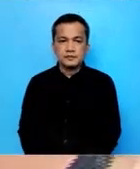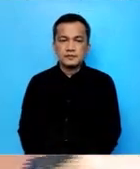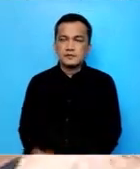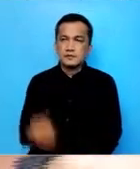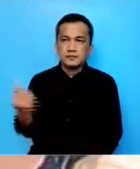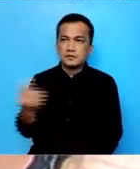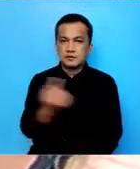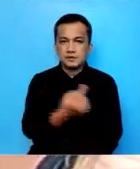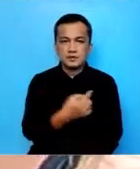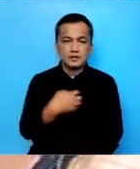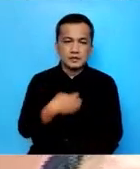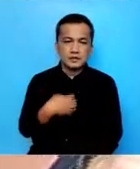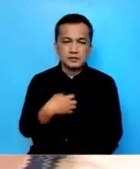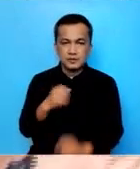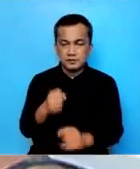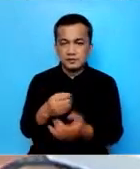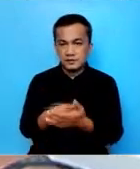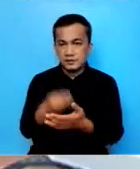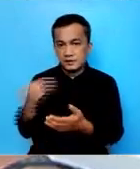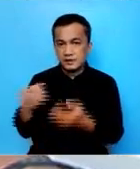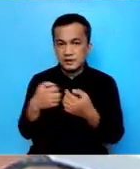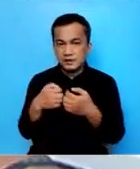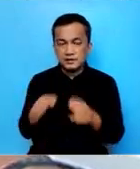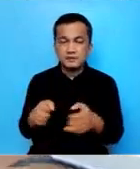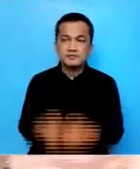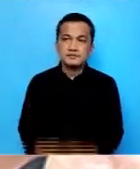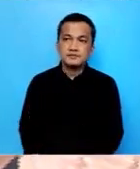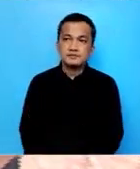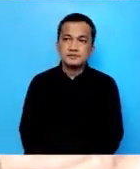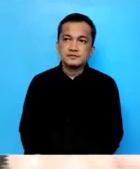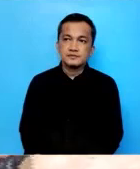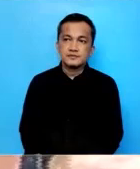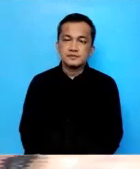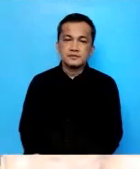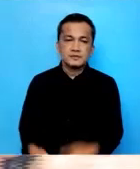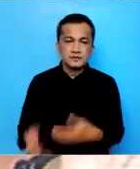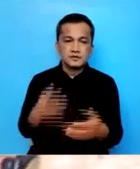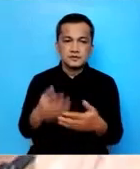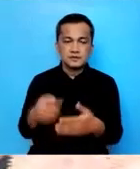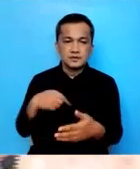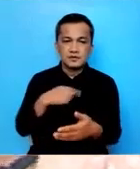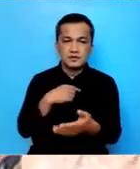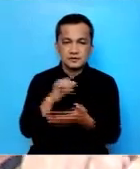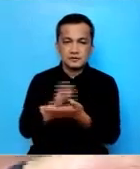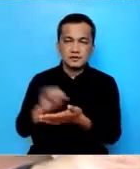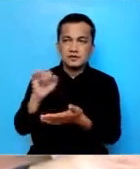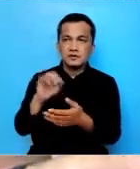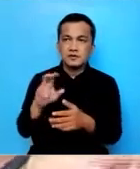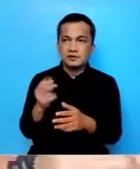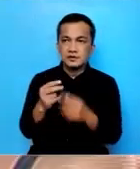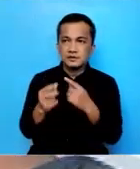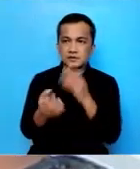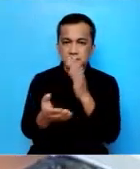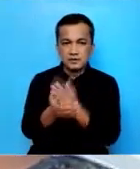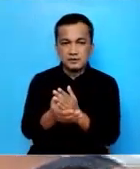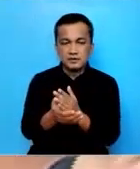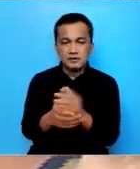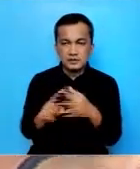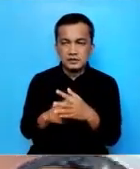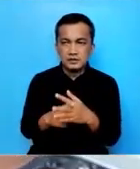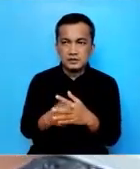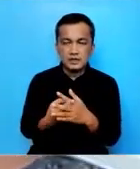bang bumili ng itlog? And even our institutional say, when are we going to start again? Sabi ko, we start